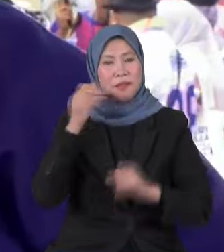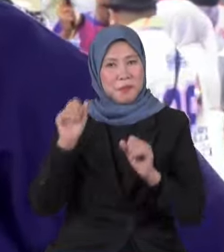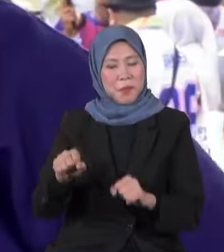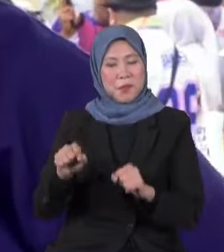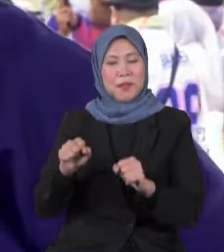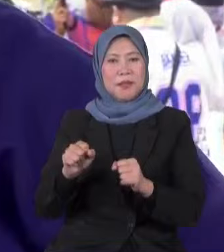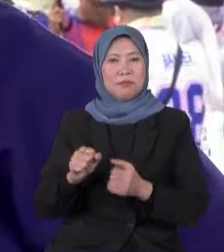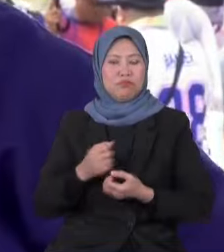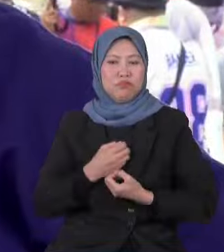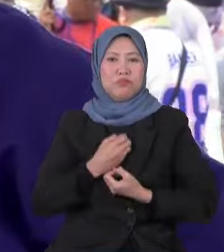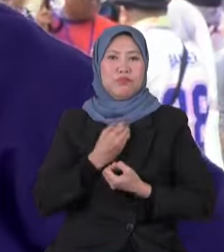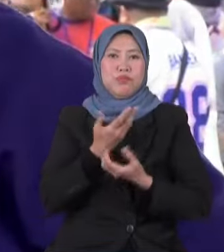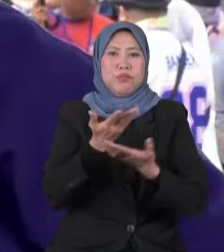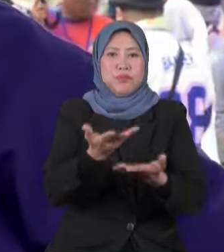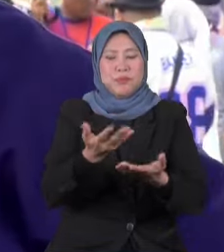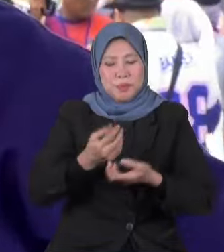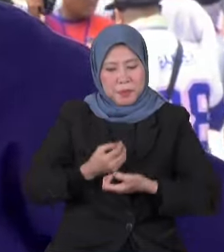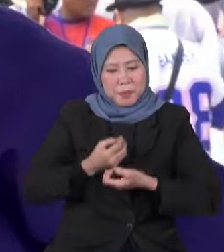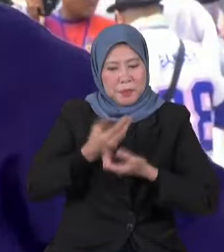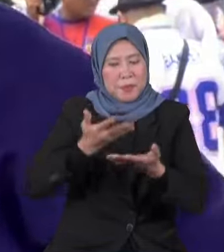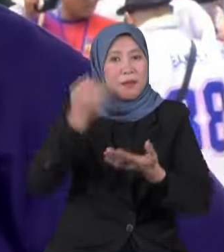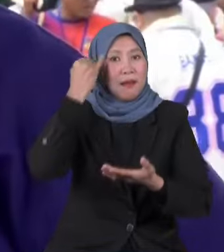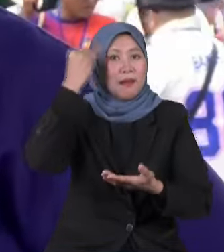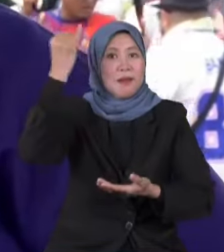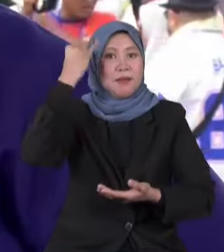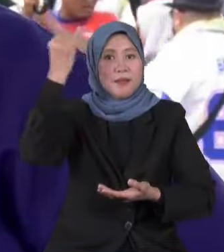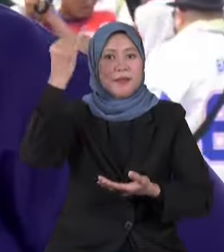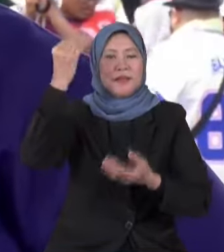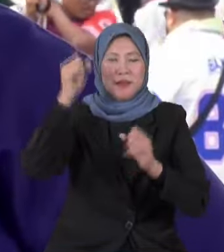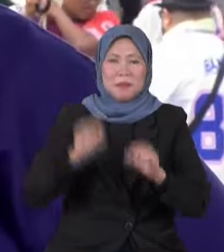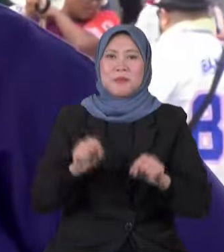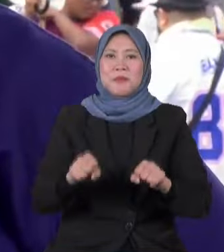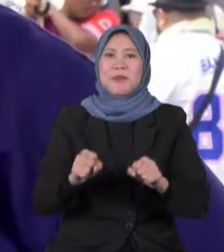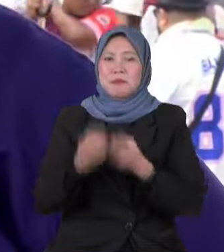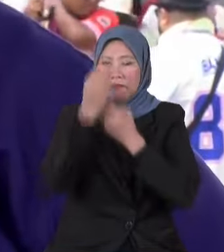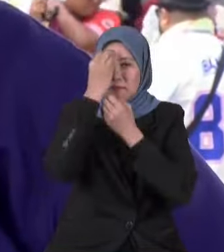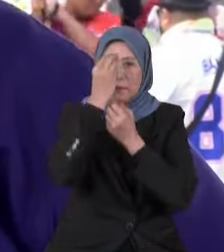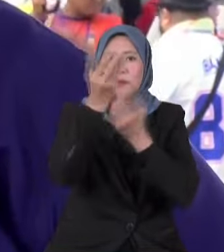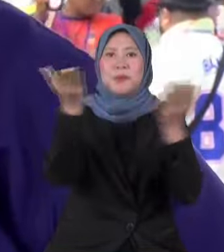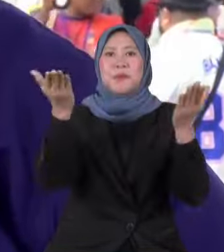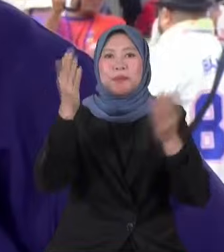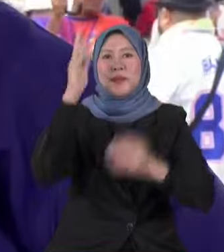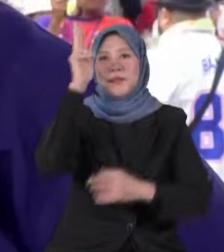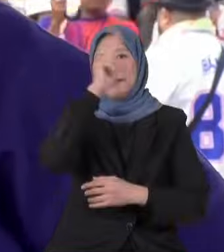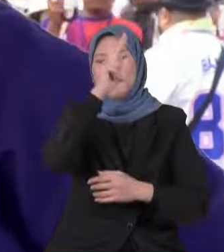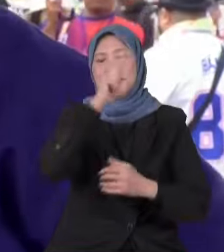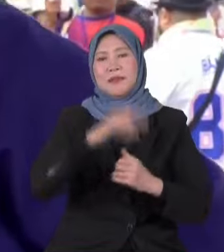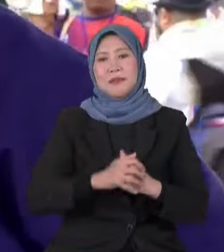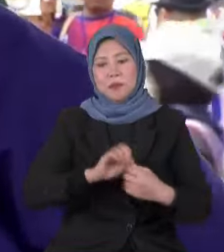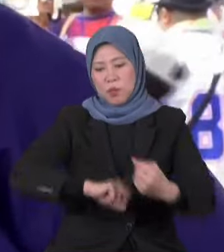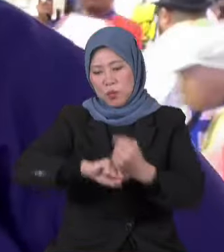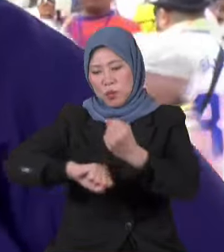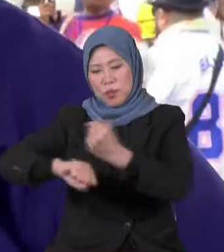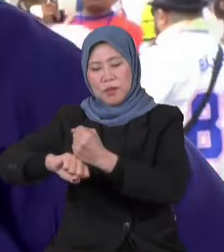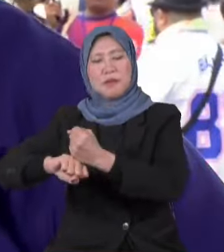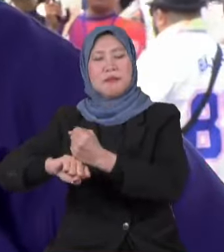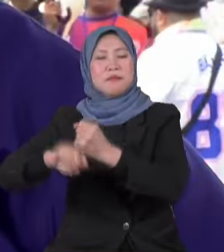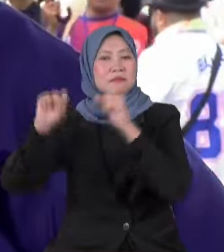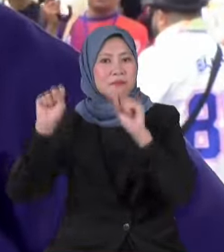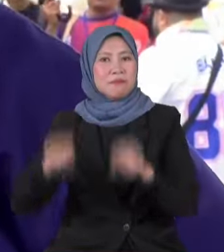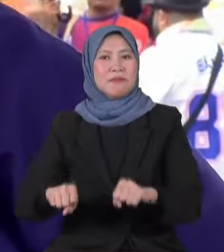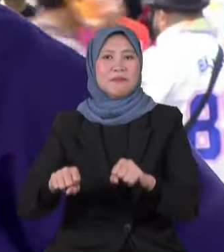menyampaikan hasrat, aspirasi ataupun pandangan mereka khususnya kepada kerajaan, dan sokongan mereka juga